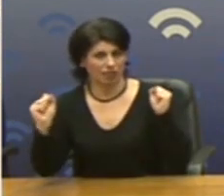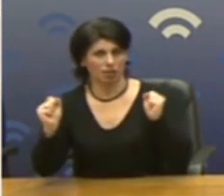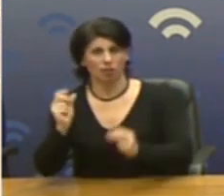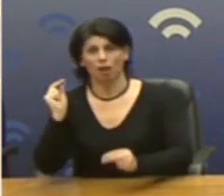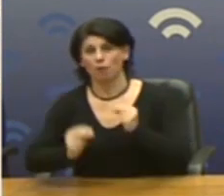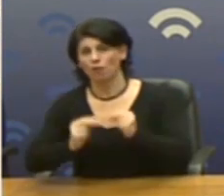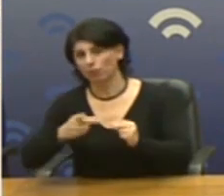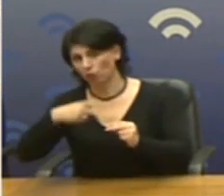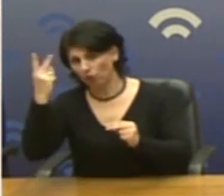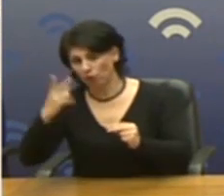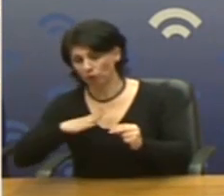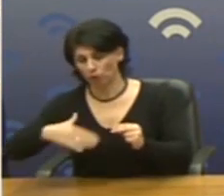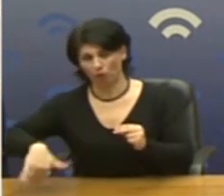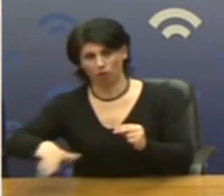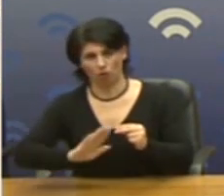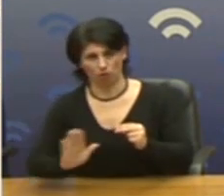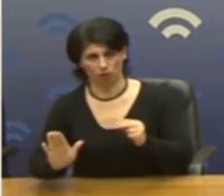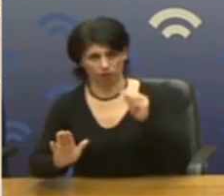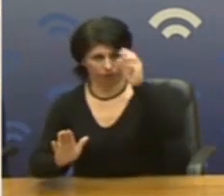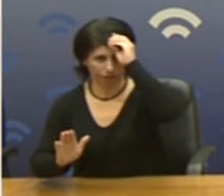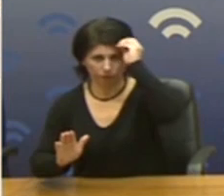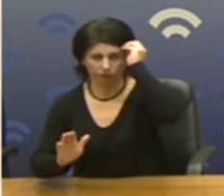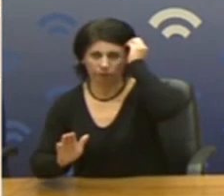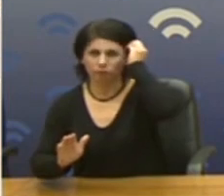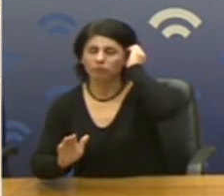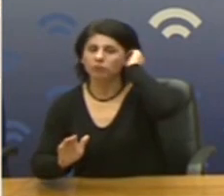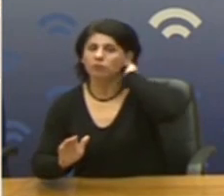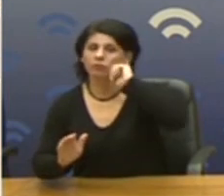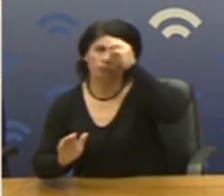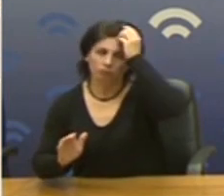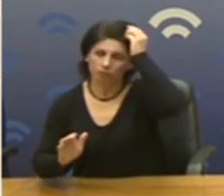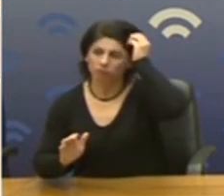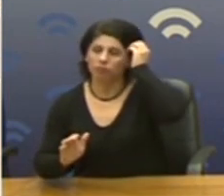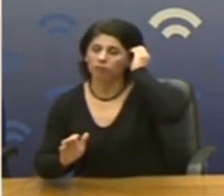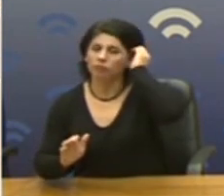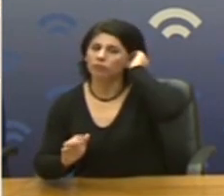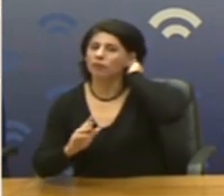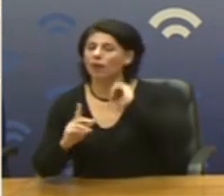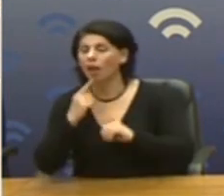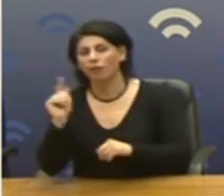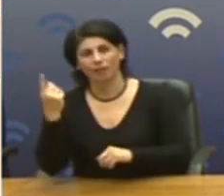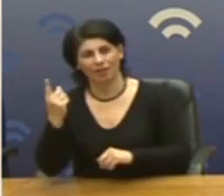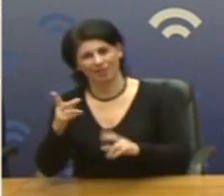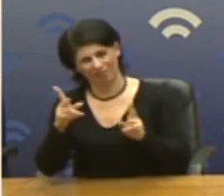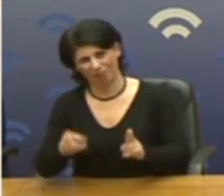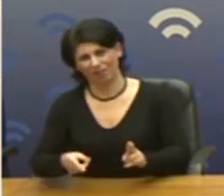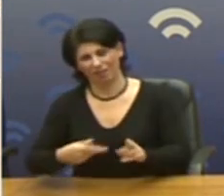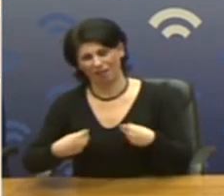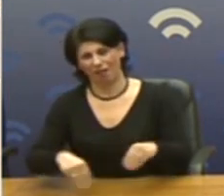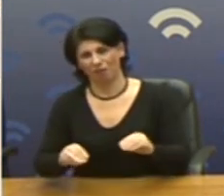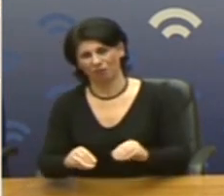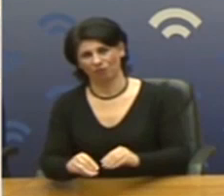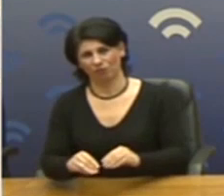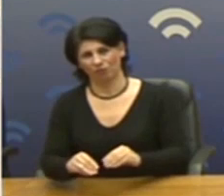των δικαιωμάτων του λαού. Και με την ευκαιρία, σταματήστε να κουνάτε μονότονα το δάχτυλο